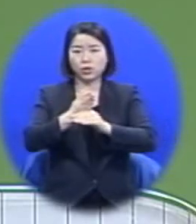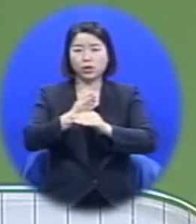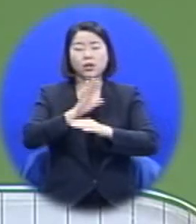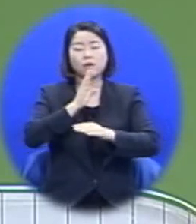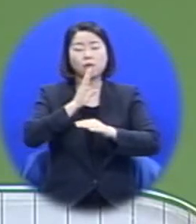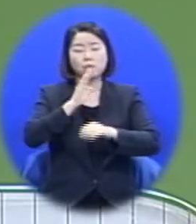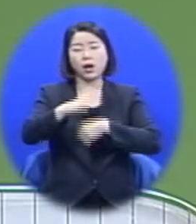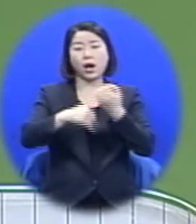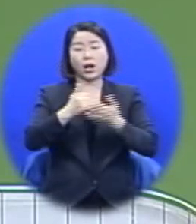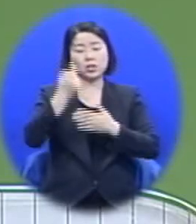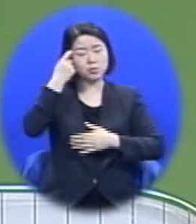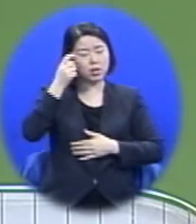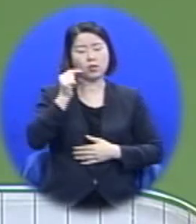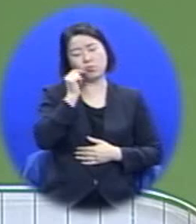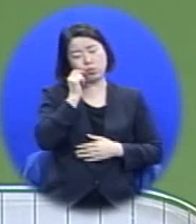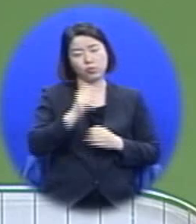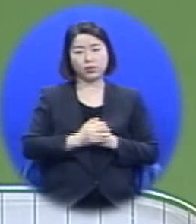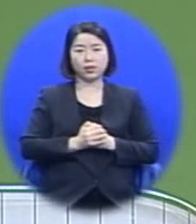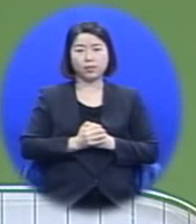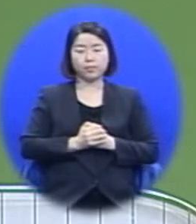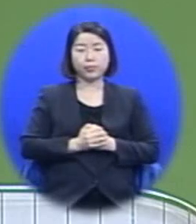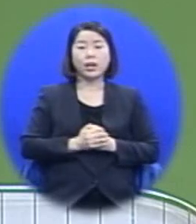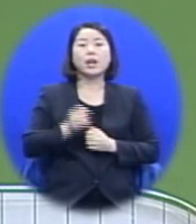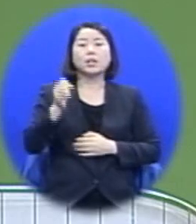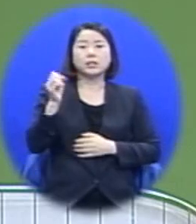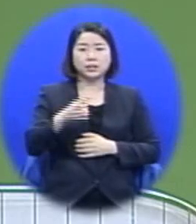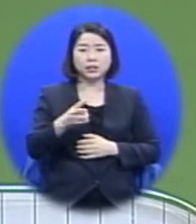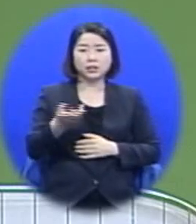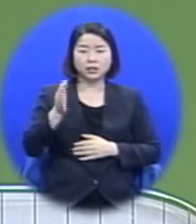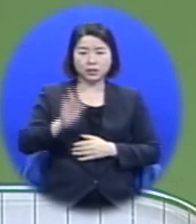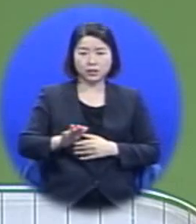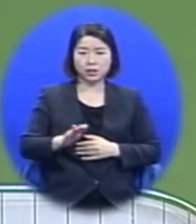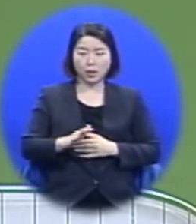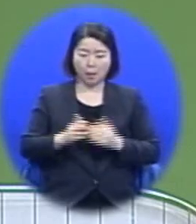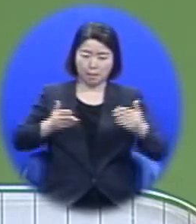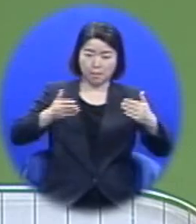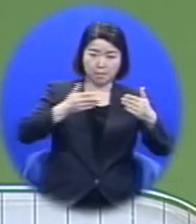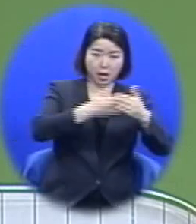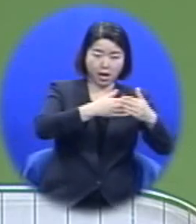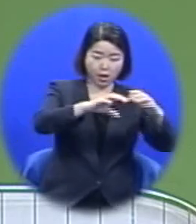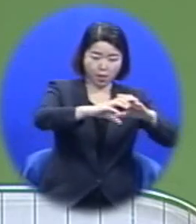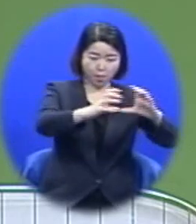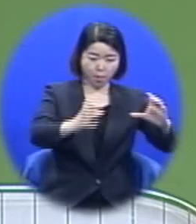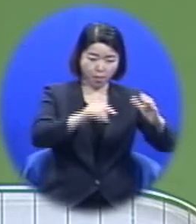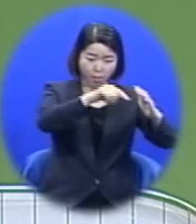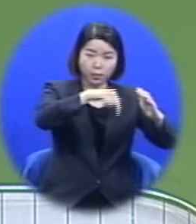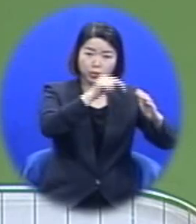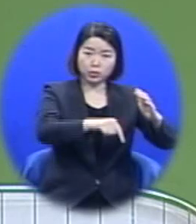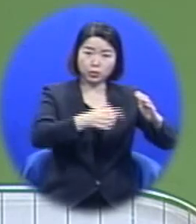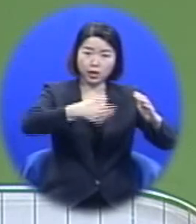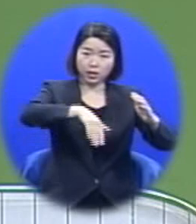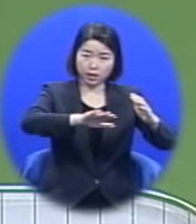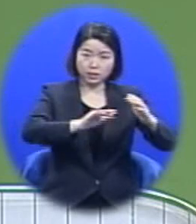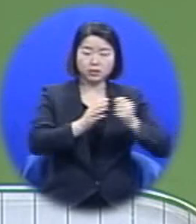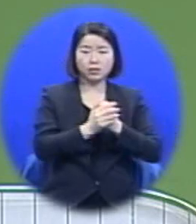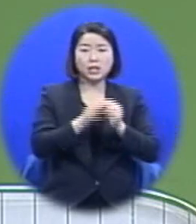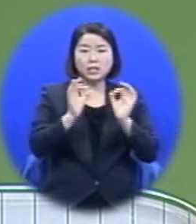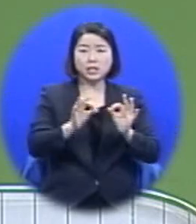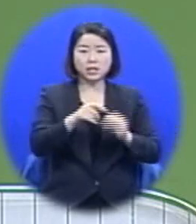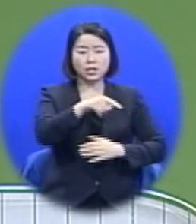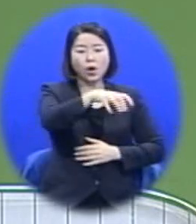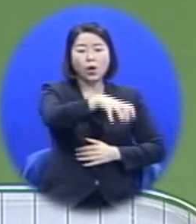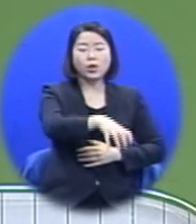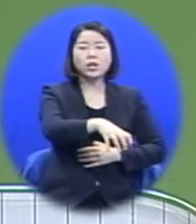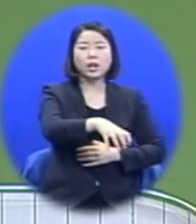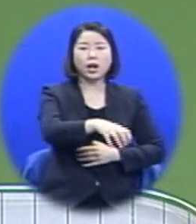생각을 못했어요 그런데 막다른 골목 동굴 속에 가서 이제는 여기도